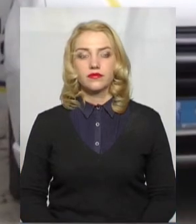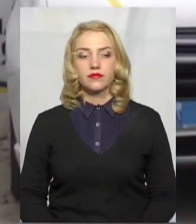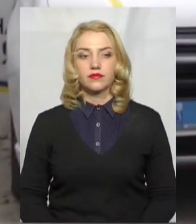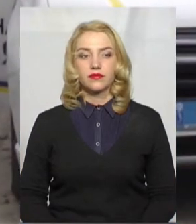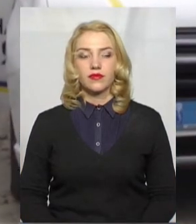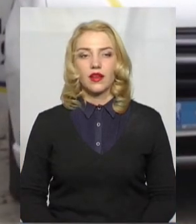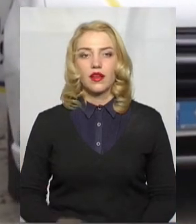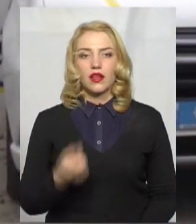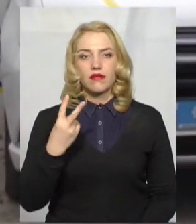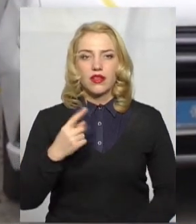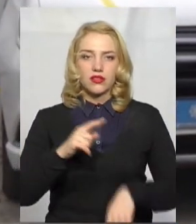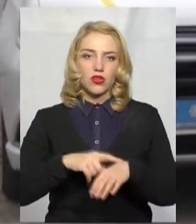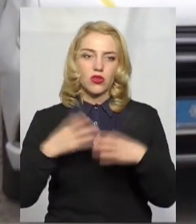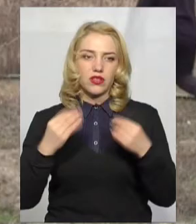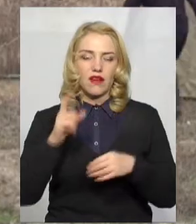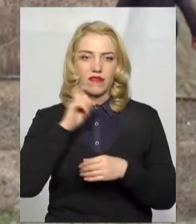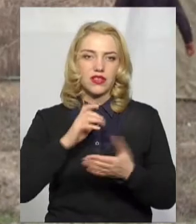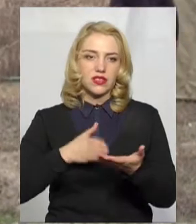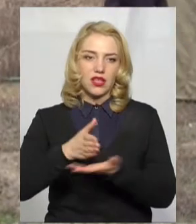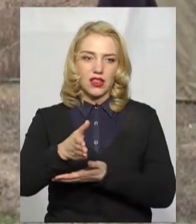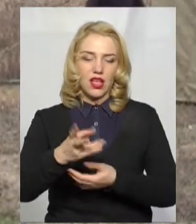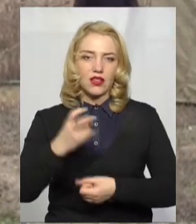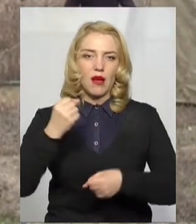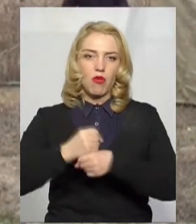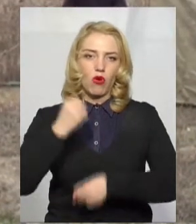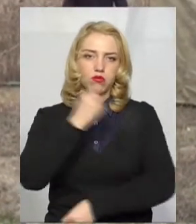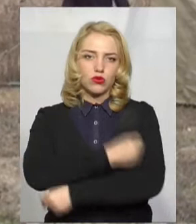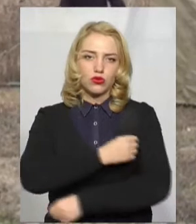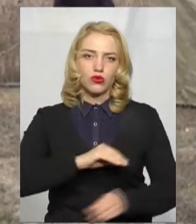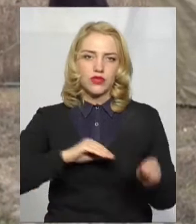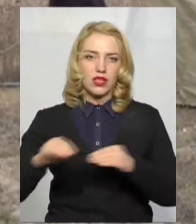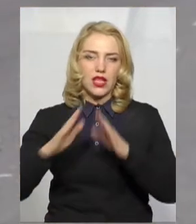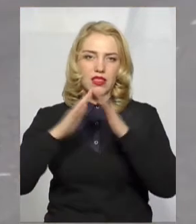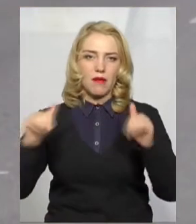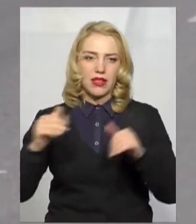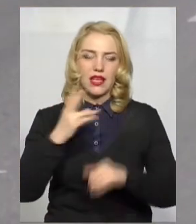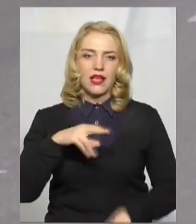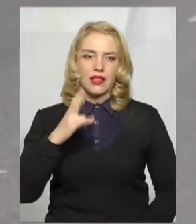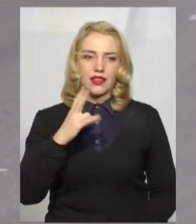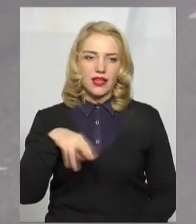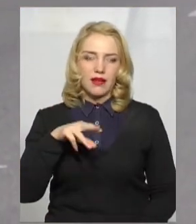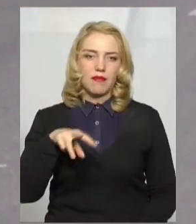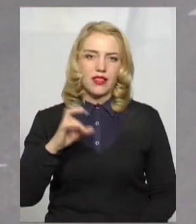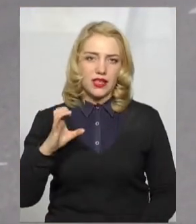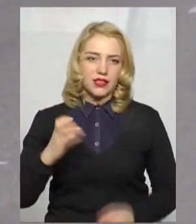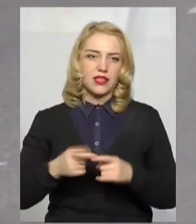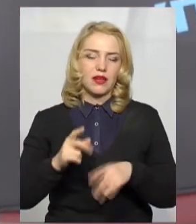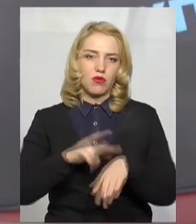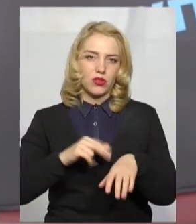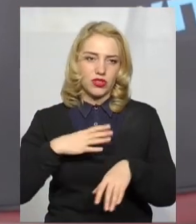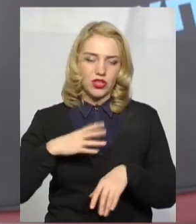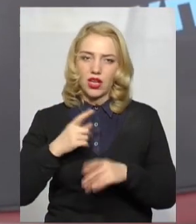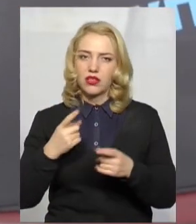12.01 дня. Вінницький напрямок. На блокпосту встановили намет ДНСники. Чекають наметиків та поліції. Патрольні кажуть, до